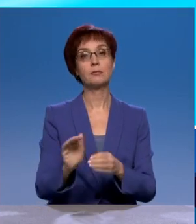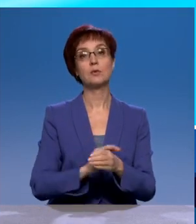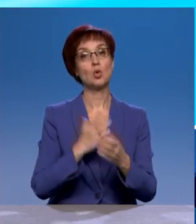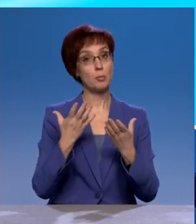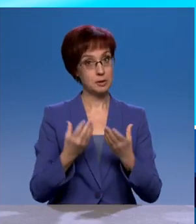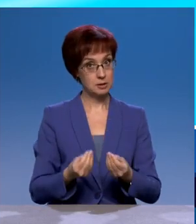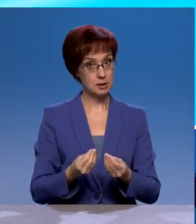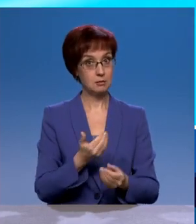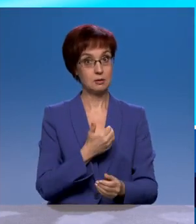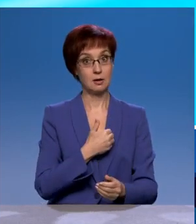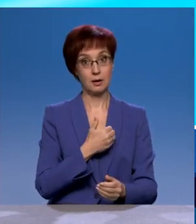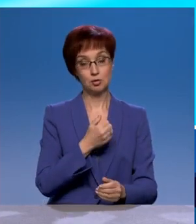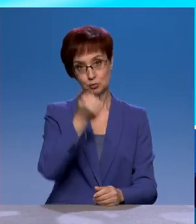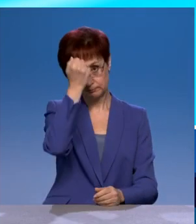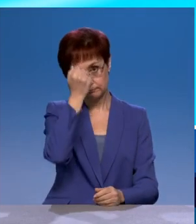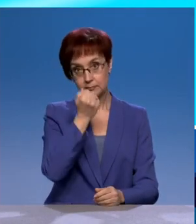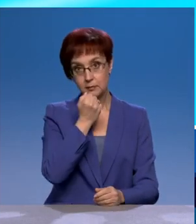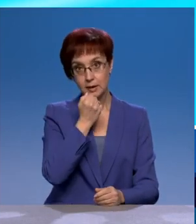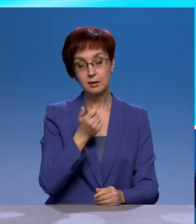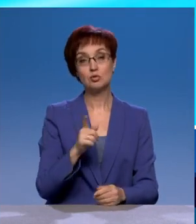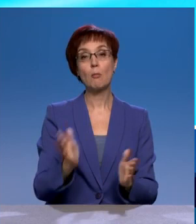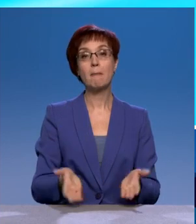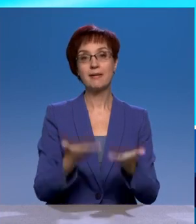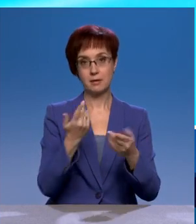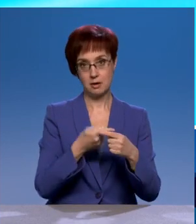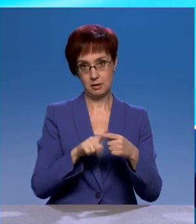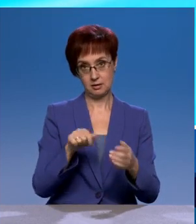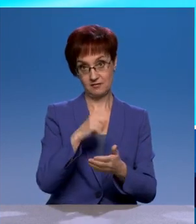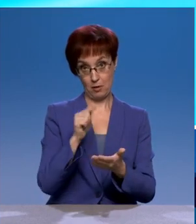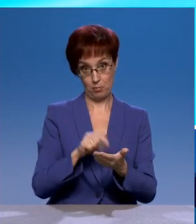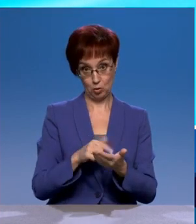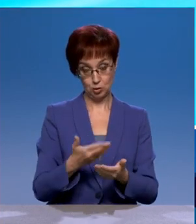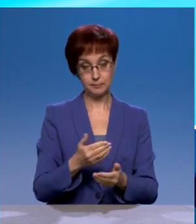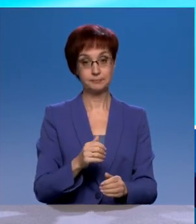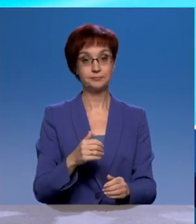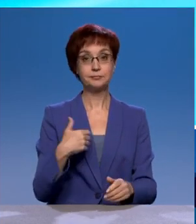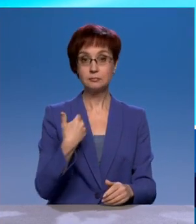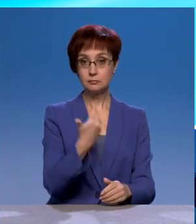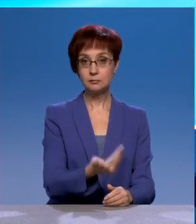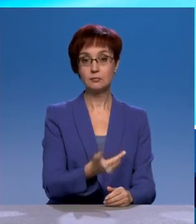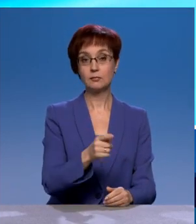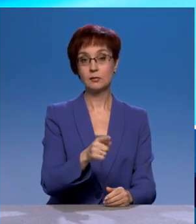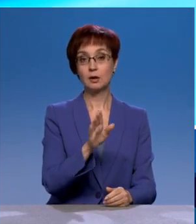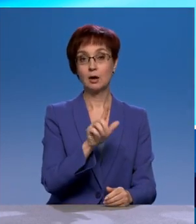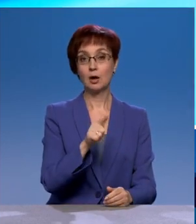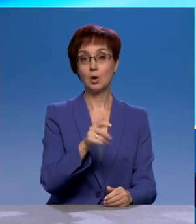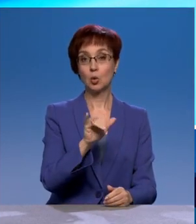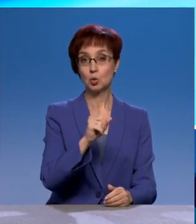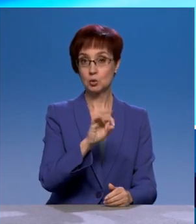сказать большое спасибо, что подняли такой вопрос. Гузель, мне к вам обращение такое. Вы такие